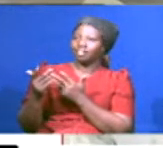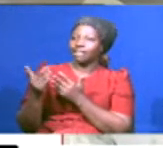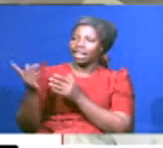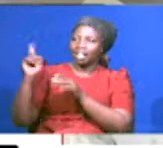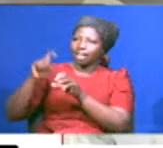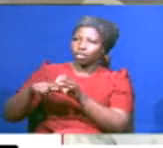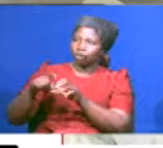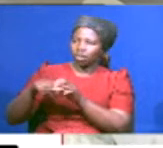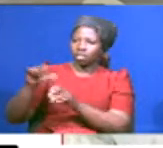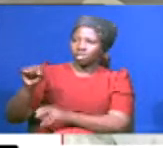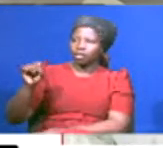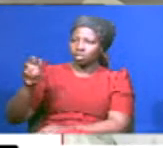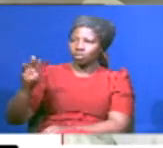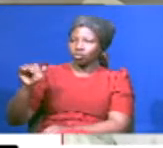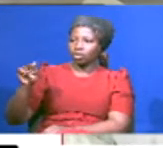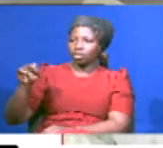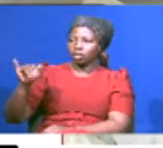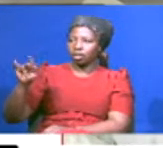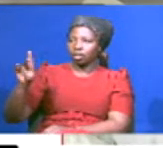Leswanyika,